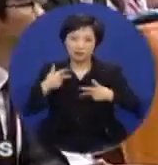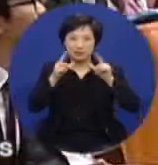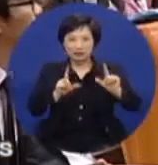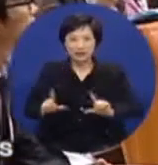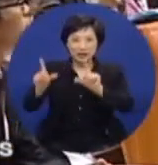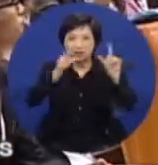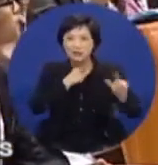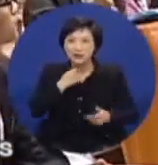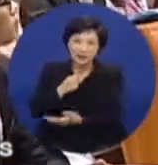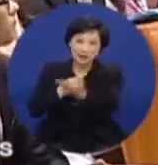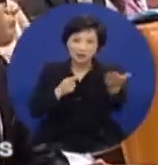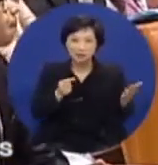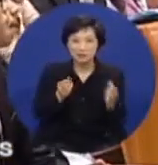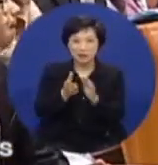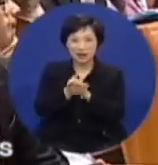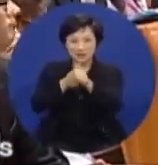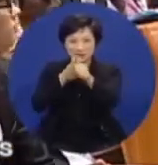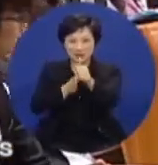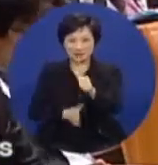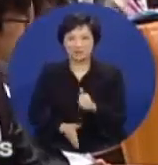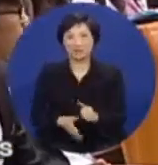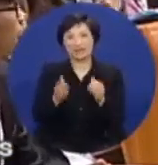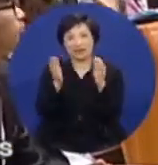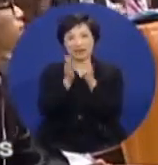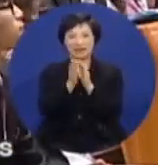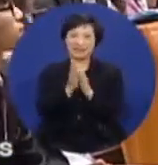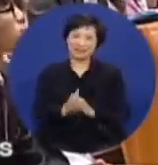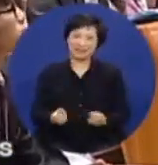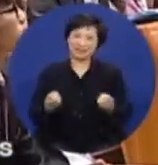합시다 할렐루야